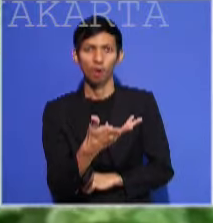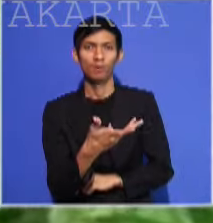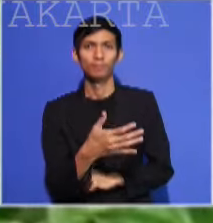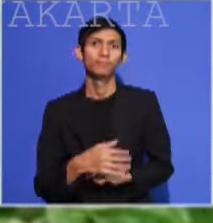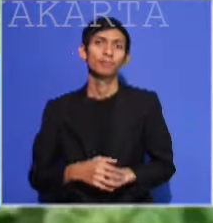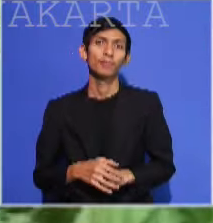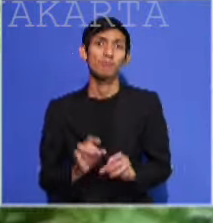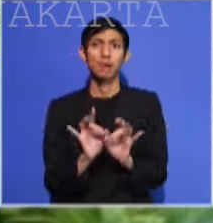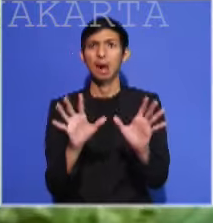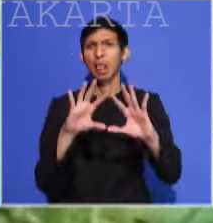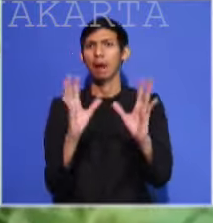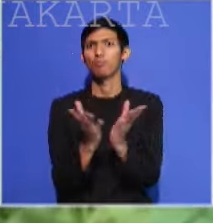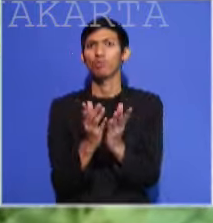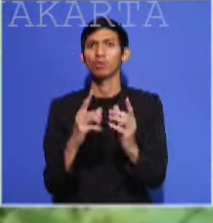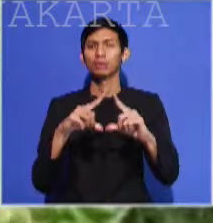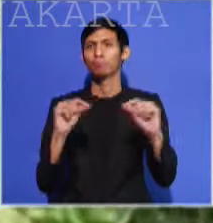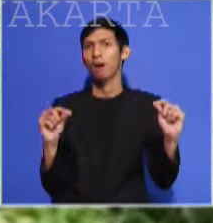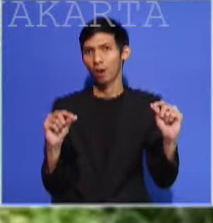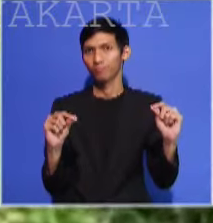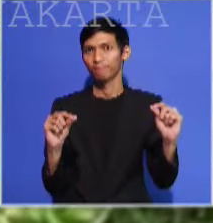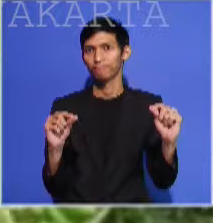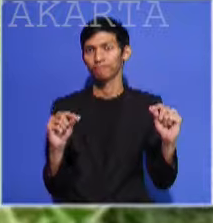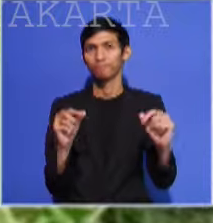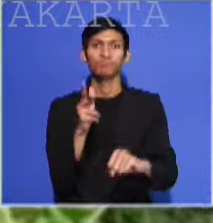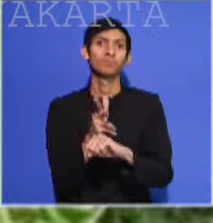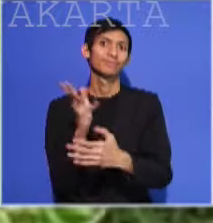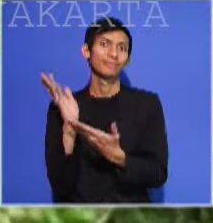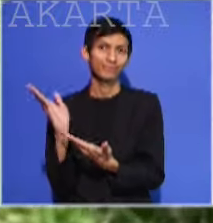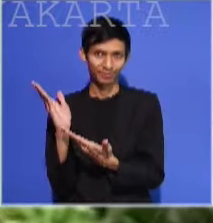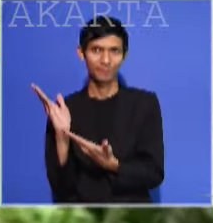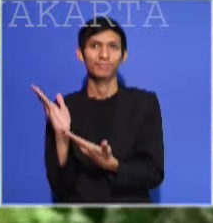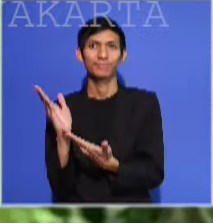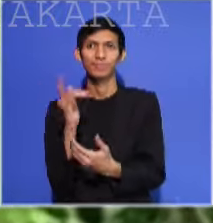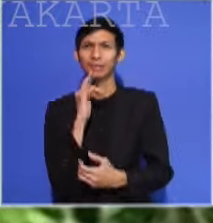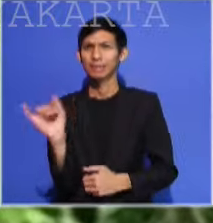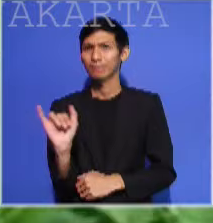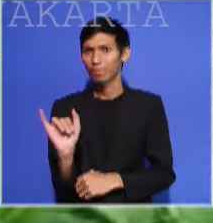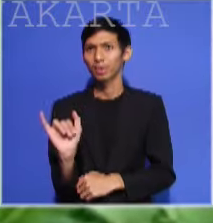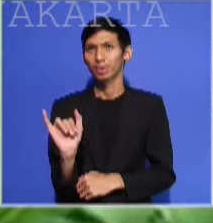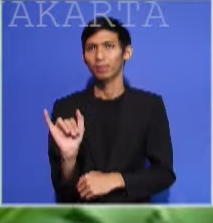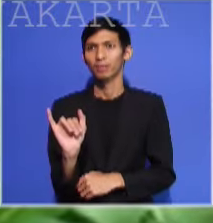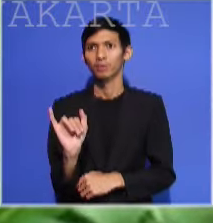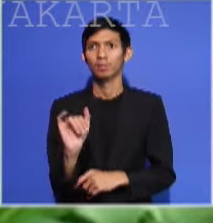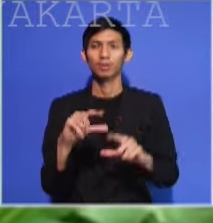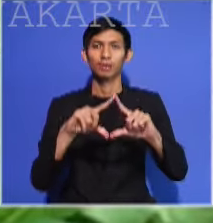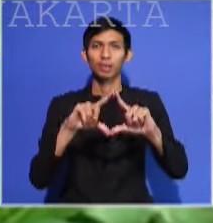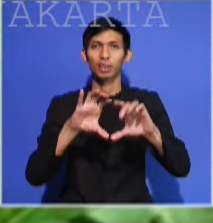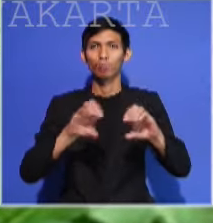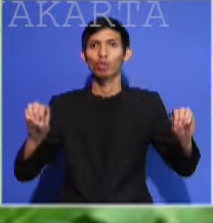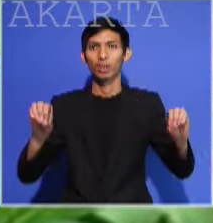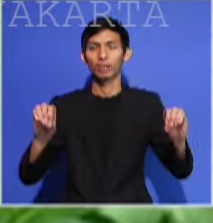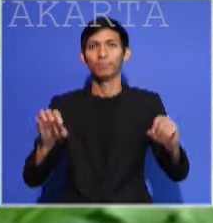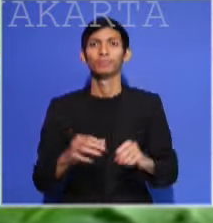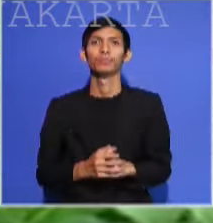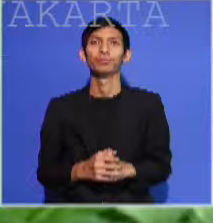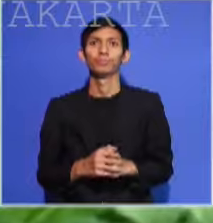ingkang dipun kemonah dening kadang tani sanesipun, taneman ingkang wujudipun meh sami kalian timun suri gadanipun menika